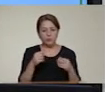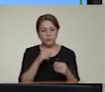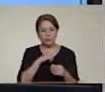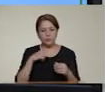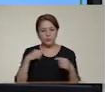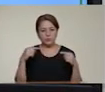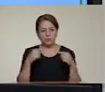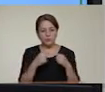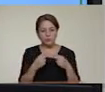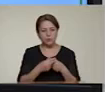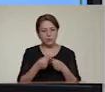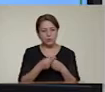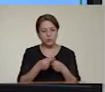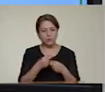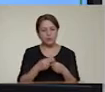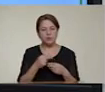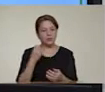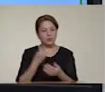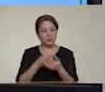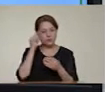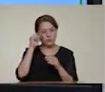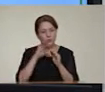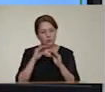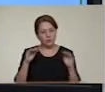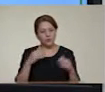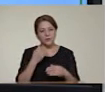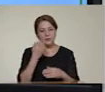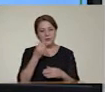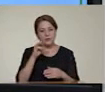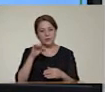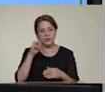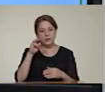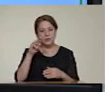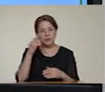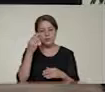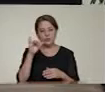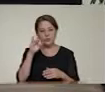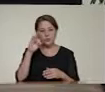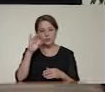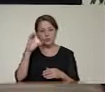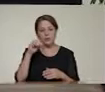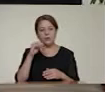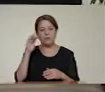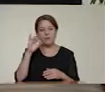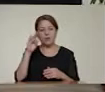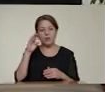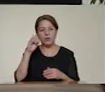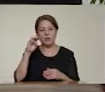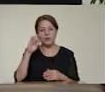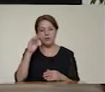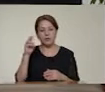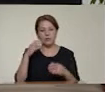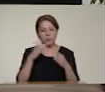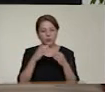o'rganadigan tomonlari bor ekan. Aziz o'quvchilar, siz tilshunoslikning fonetika bo'limi yuzasidan